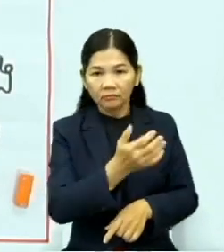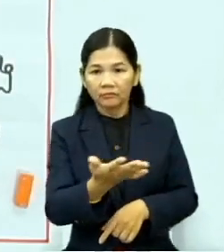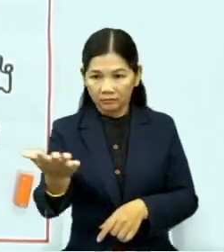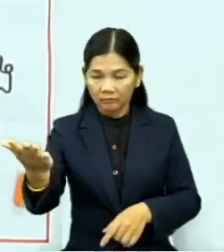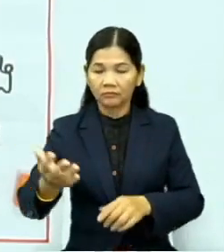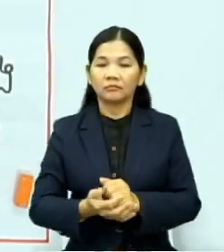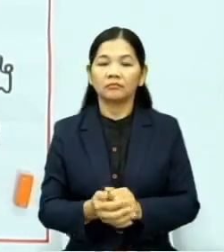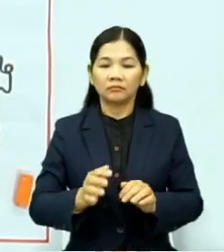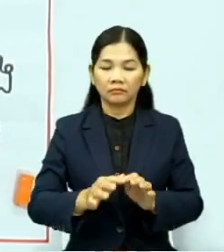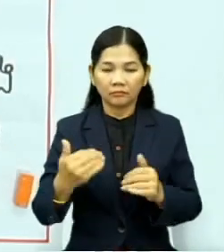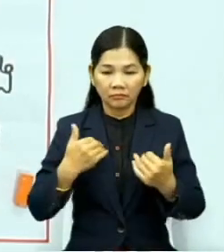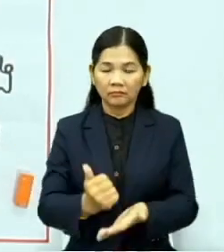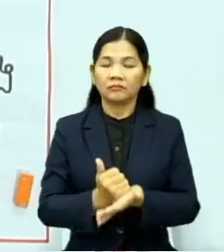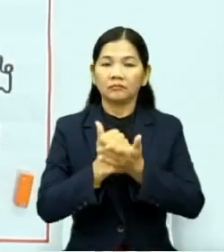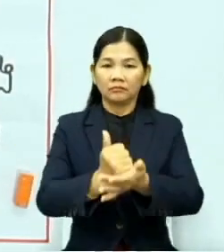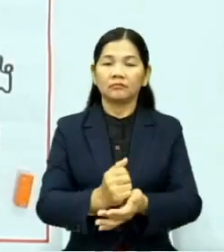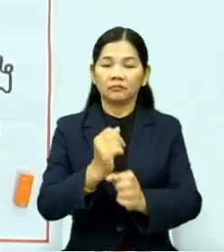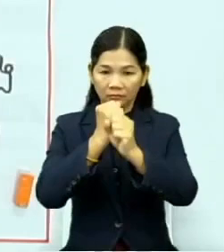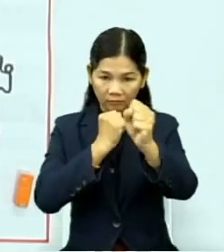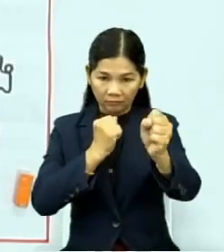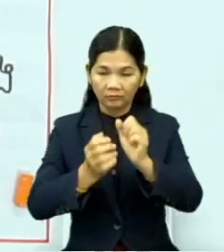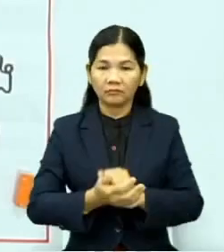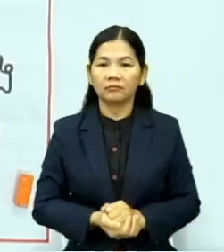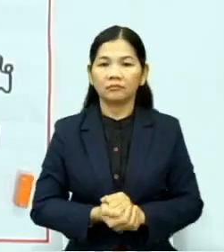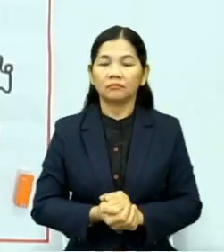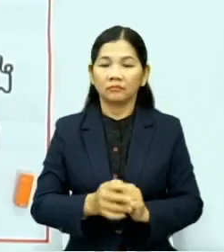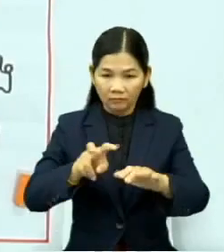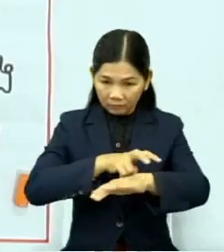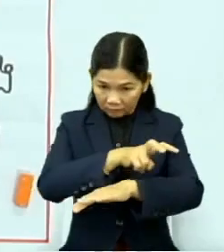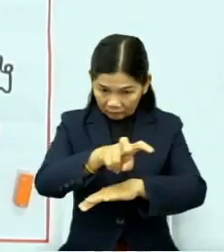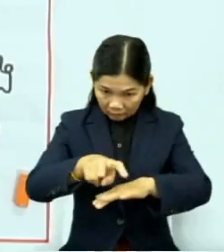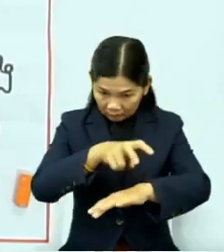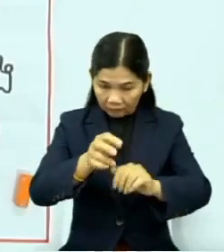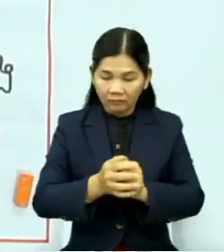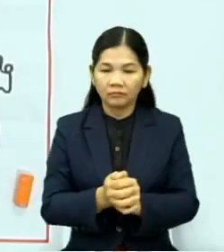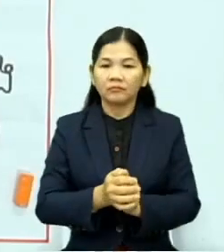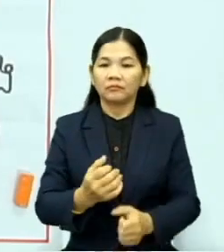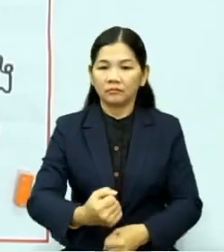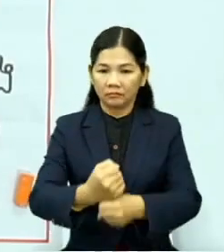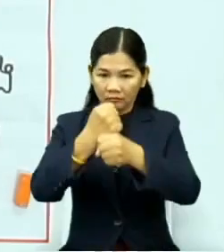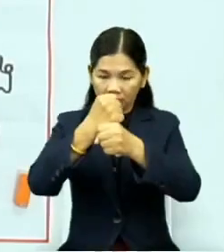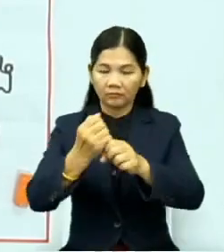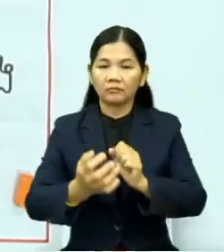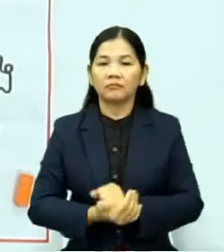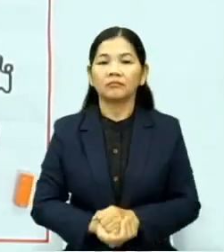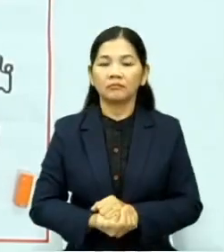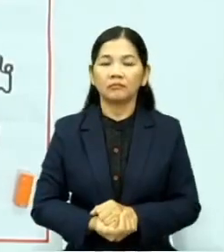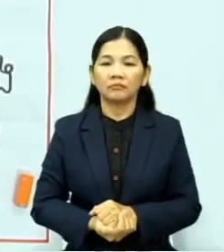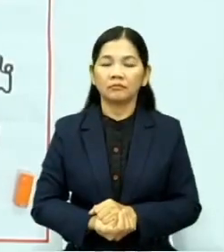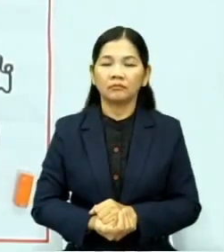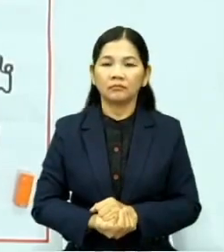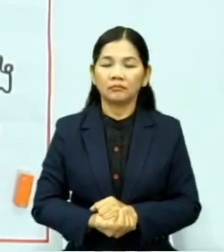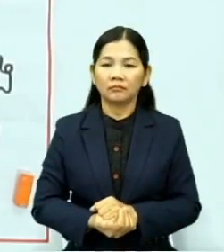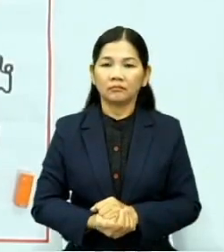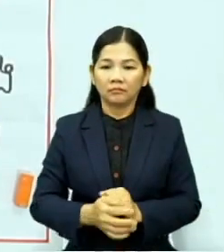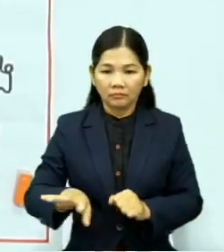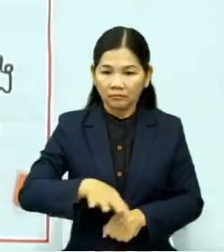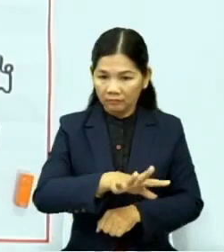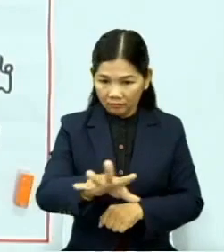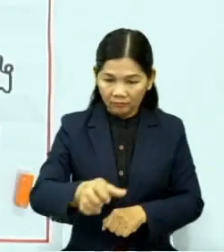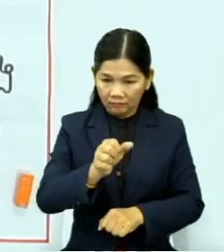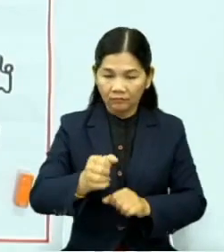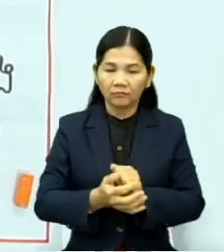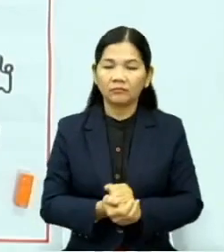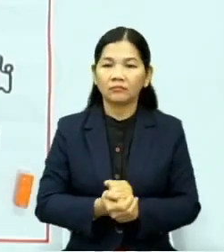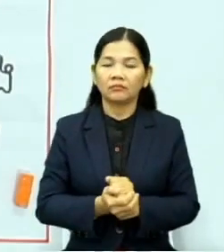con tặng ạ khní con trời chui chập sập sái chui thay là sáng nâng chui lược stúi nà con nâng vùng phliên khmai rộp bà